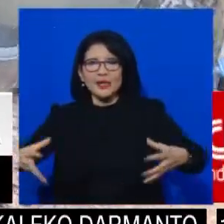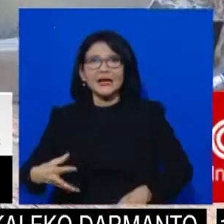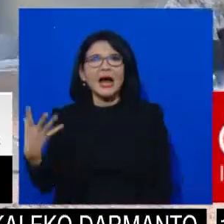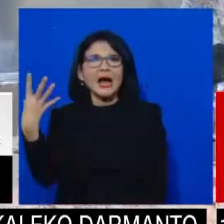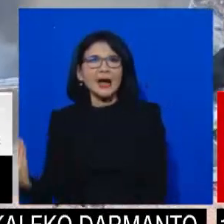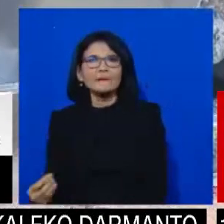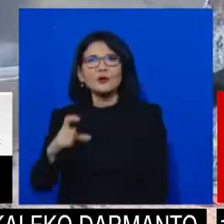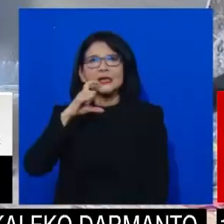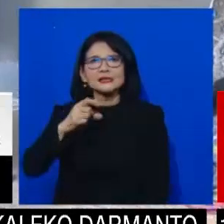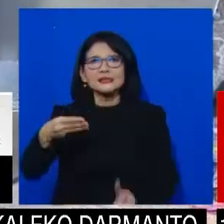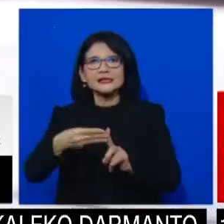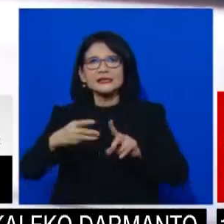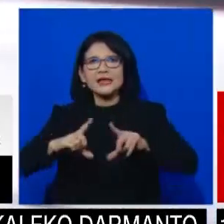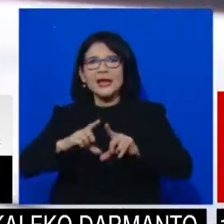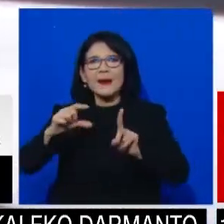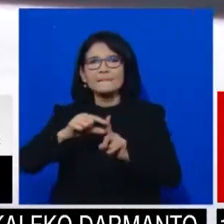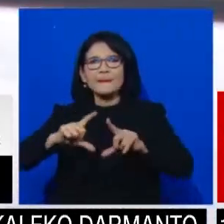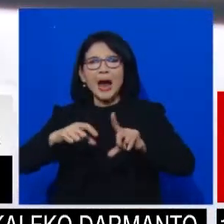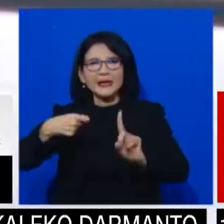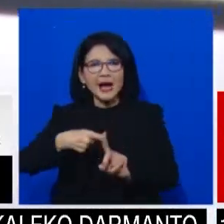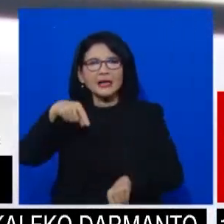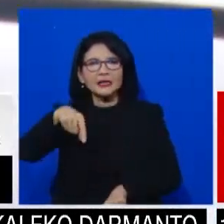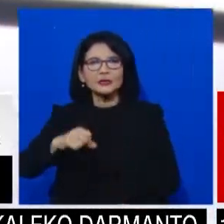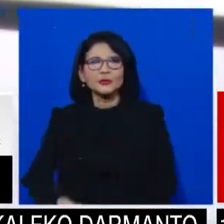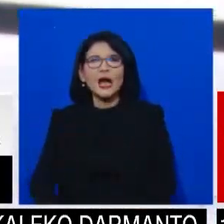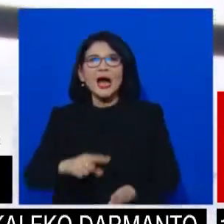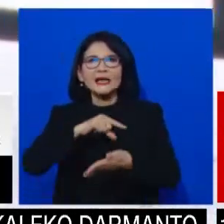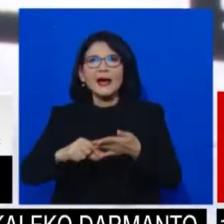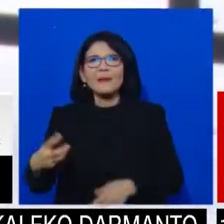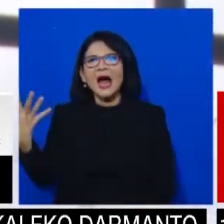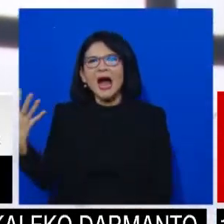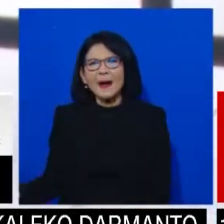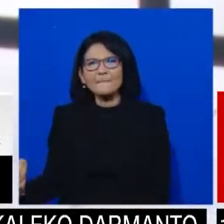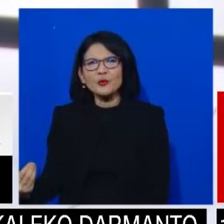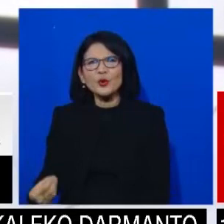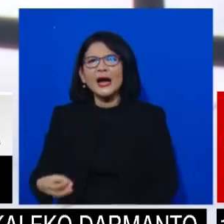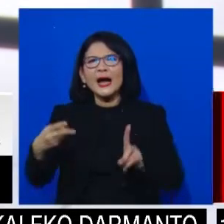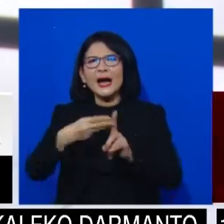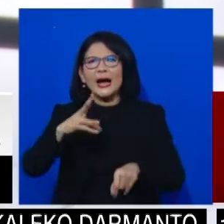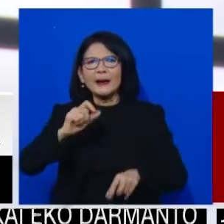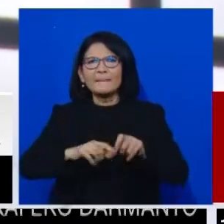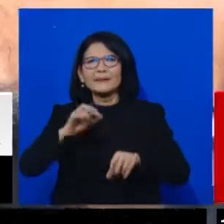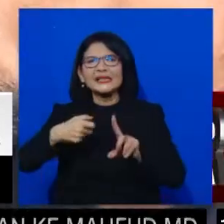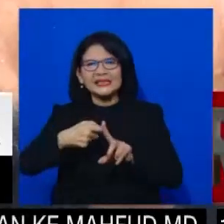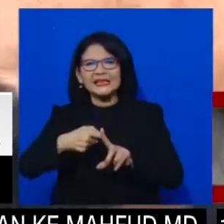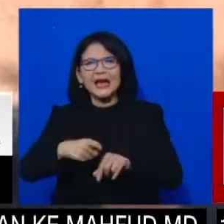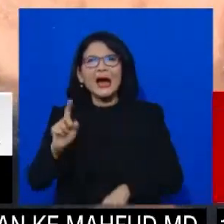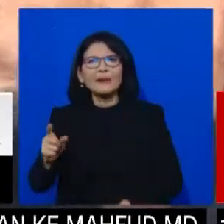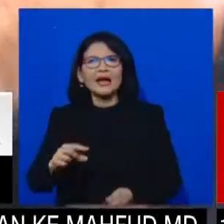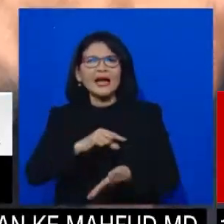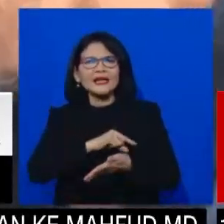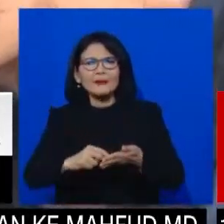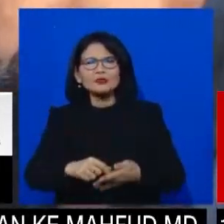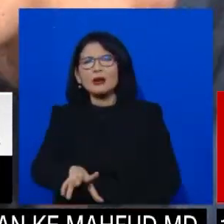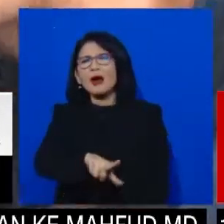Kelurahan Kayu Manis, Tanah Serial, Bogor, Jawa Barat ini lebih dikenal dengan nama Kampung Berisik. Ya, nama ini muncul karena selama